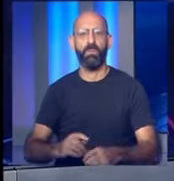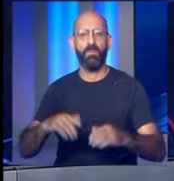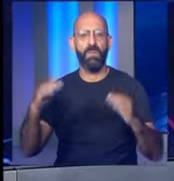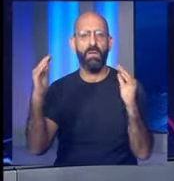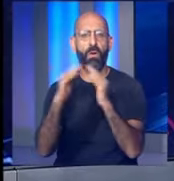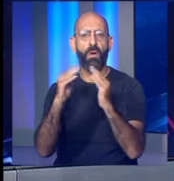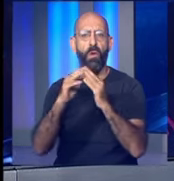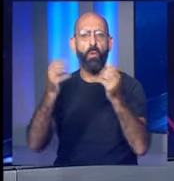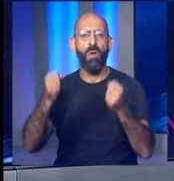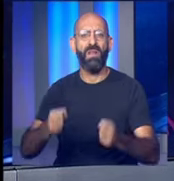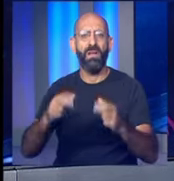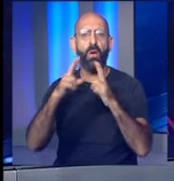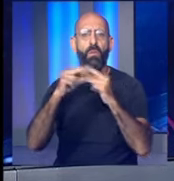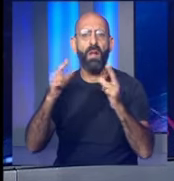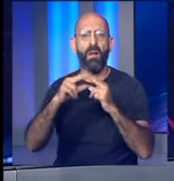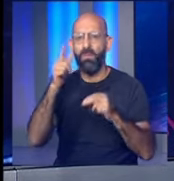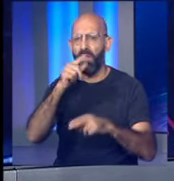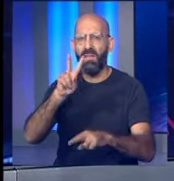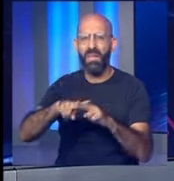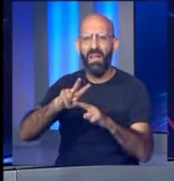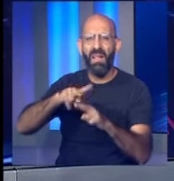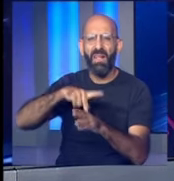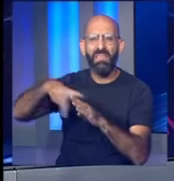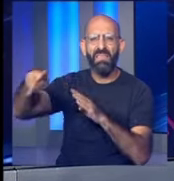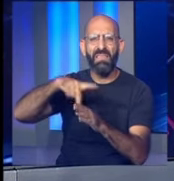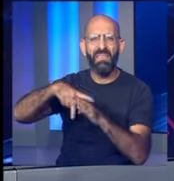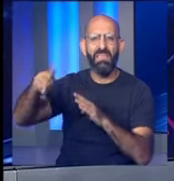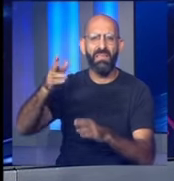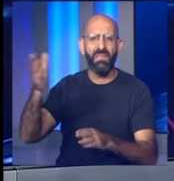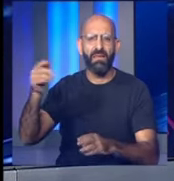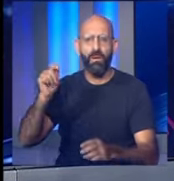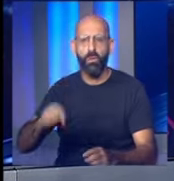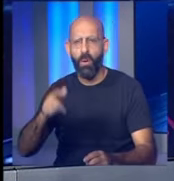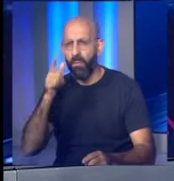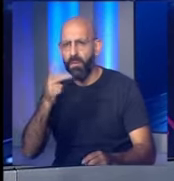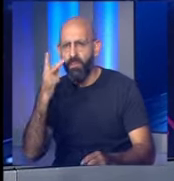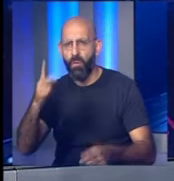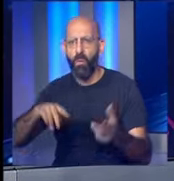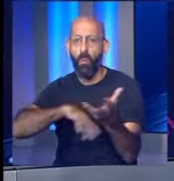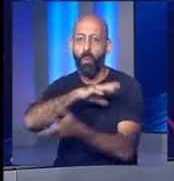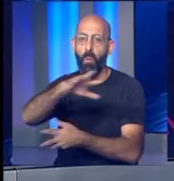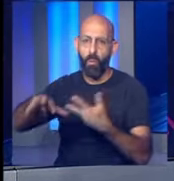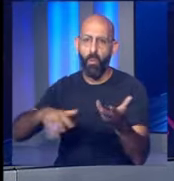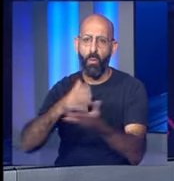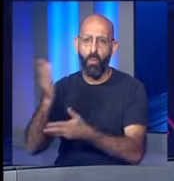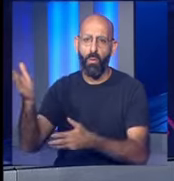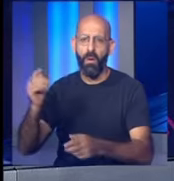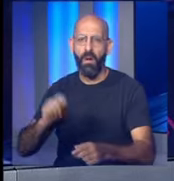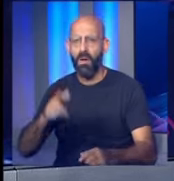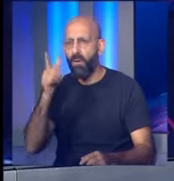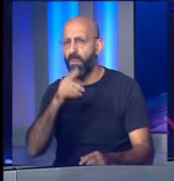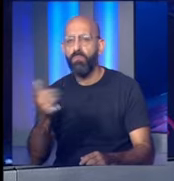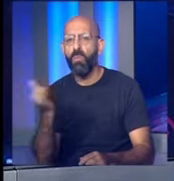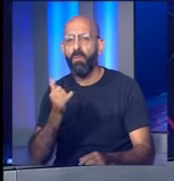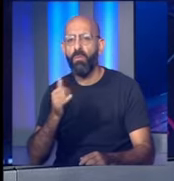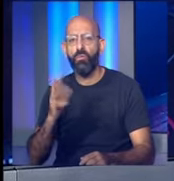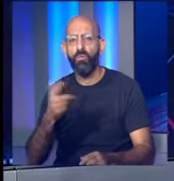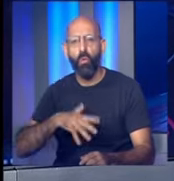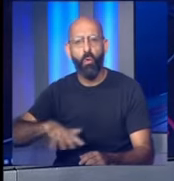رأى تكتل التوافق الوطني أن لبنان الذي يستهدف بالعدوان الإسرائيلي الهمجي هو اليوم في عين العاصفة